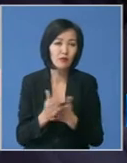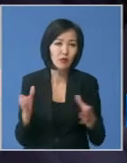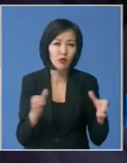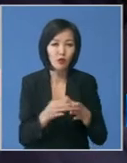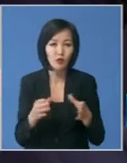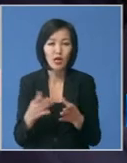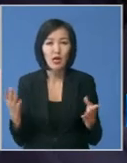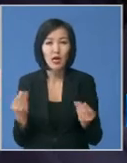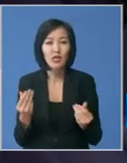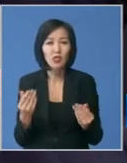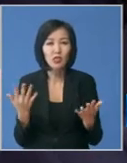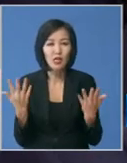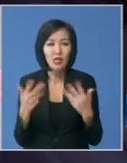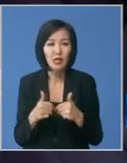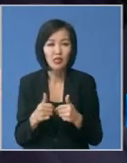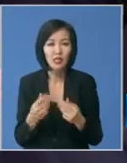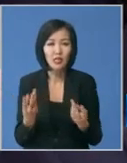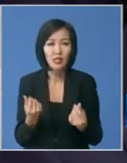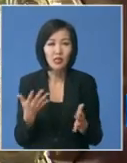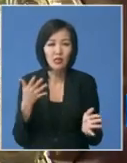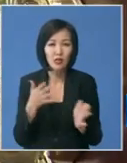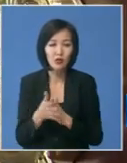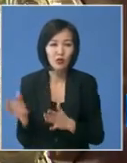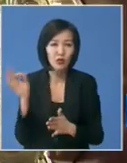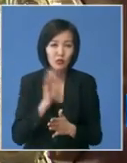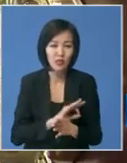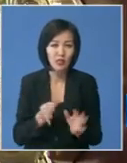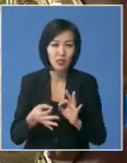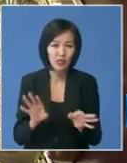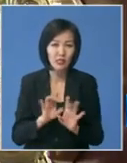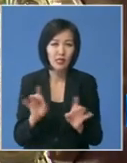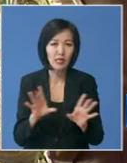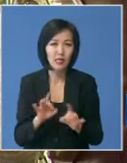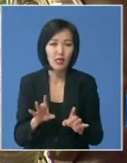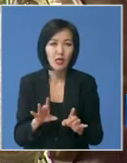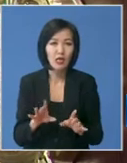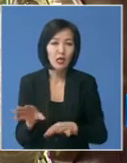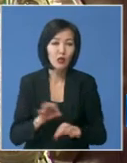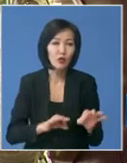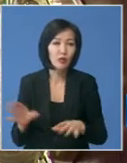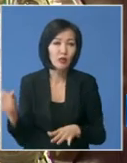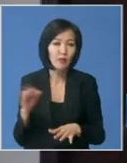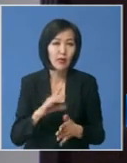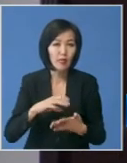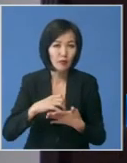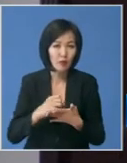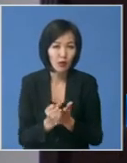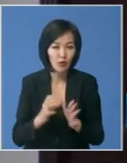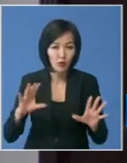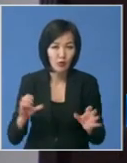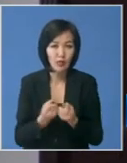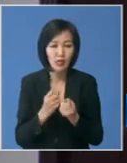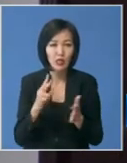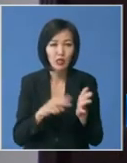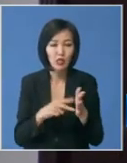қанша қаражат, қандай мақсатта жұмсалатынына толық тоқталды. Депутаттар шешім жобасын бір ауыздан мақұлдады. Сессияда бас аяғы 7 түрлі